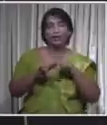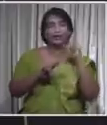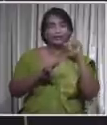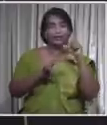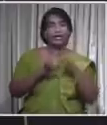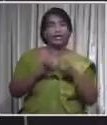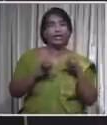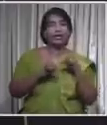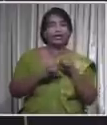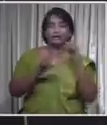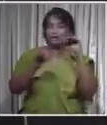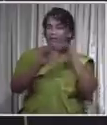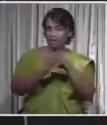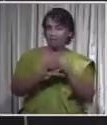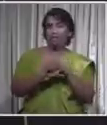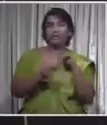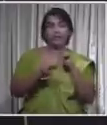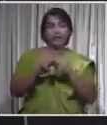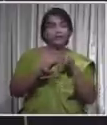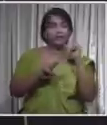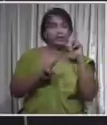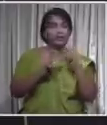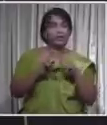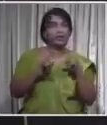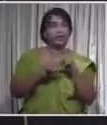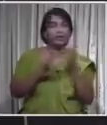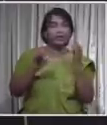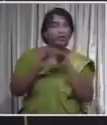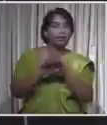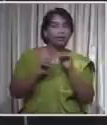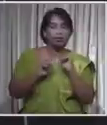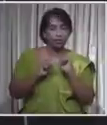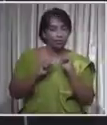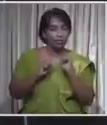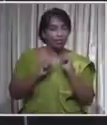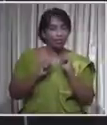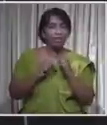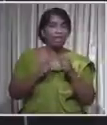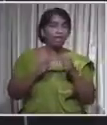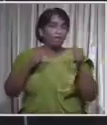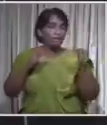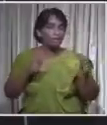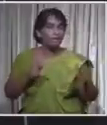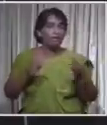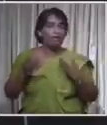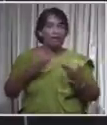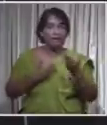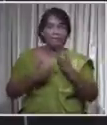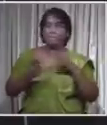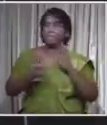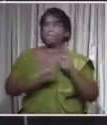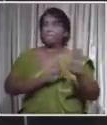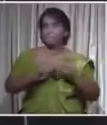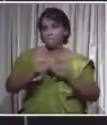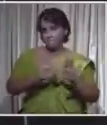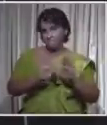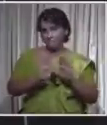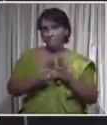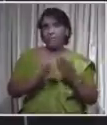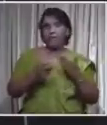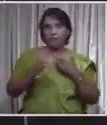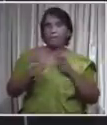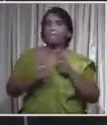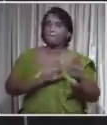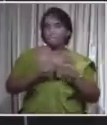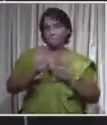ඒ FCID එකක් දාලා ඒ FCID එක දැම්මේ මොන කරවත් නෙවෙයි විපක්ෂයේ හිටිය අපිව මර්ධනය කරන්න අපිව